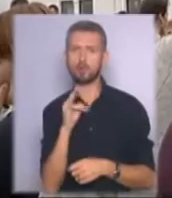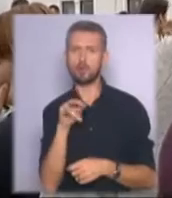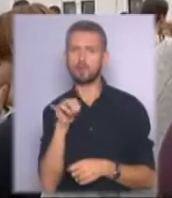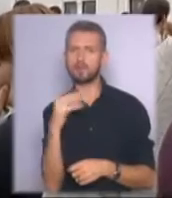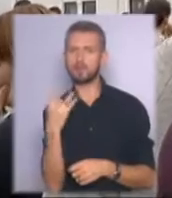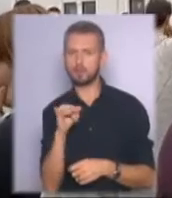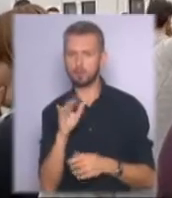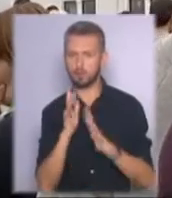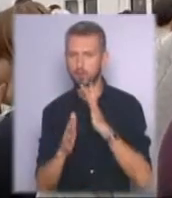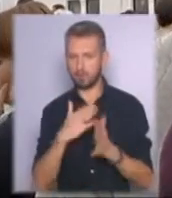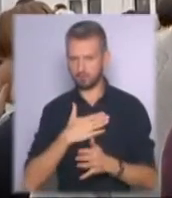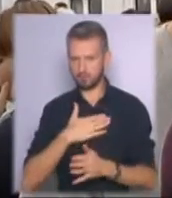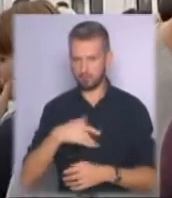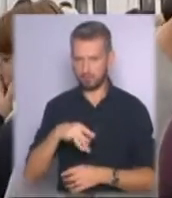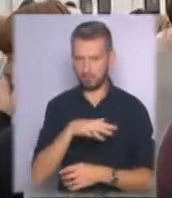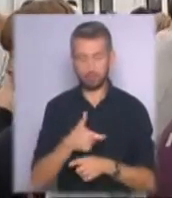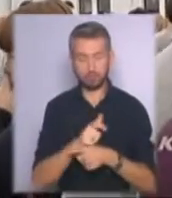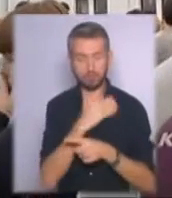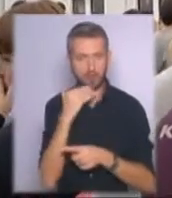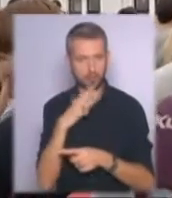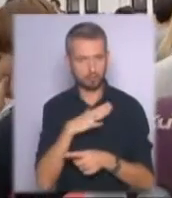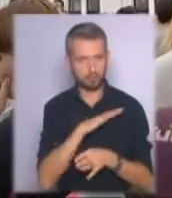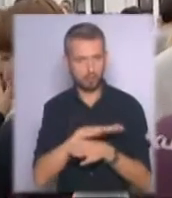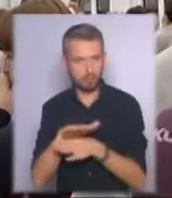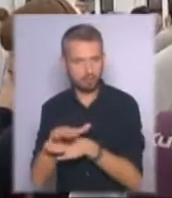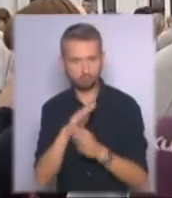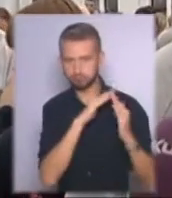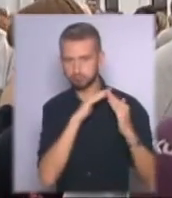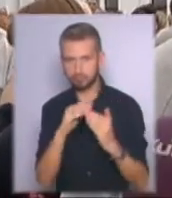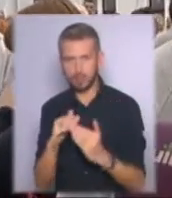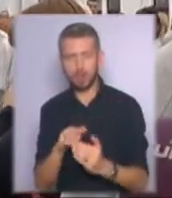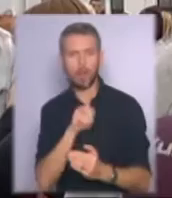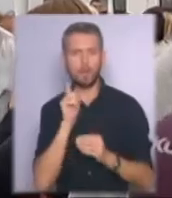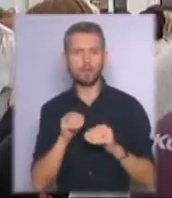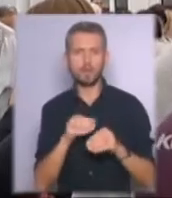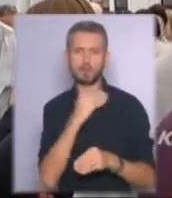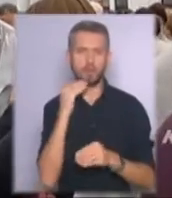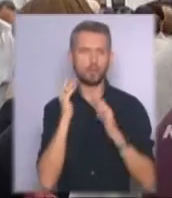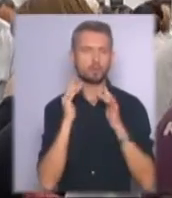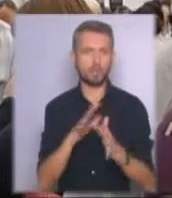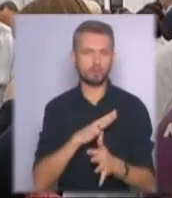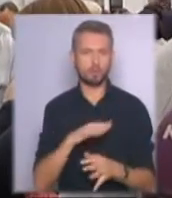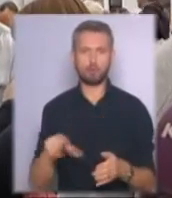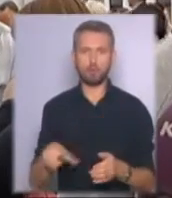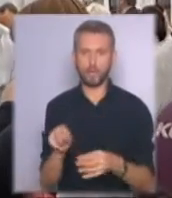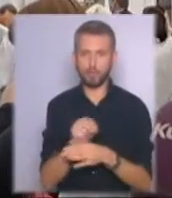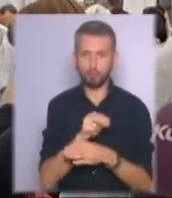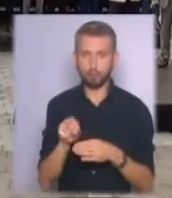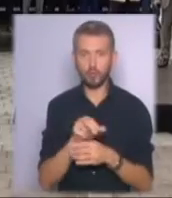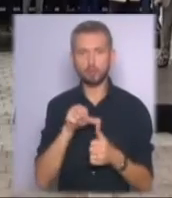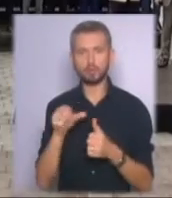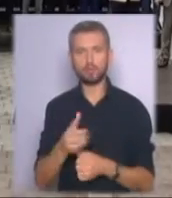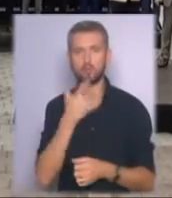багато мафів. От, озеленення багато скверів було, дороги ремонтуються, особливо на Південному